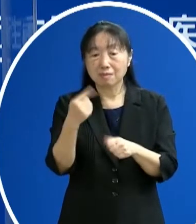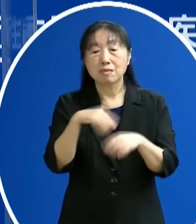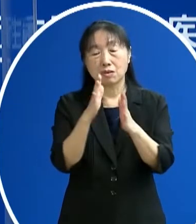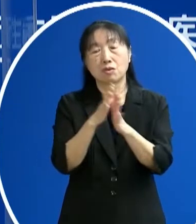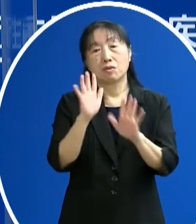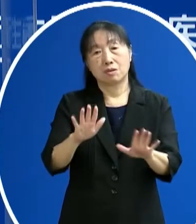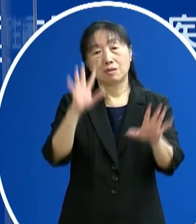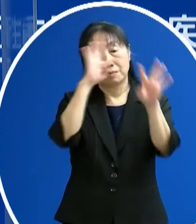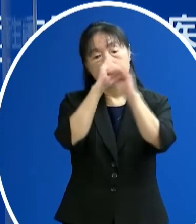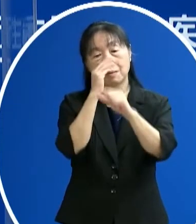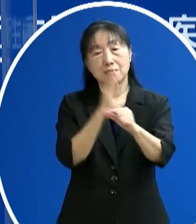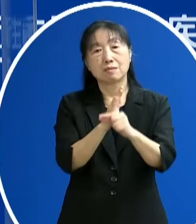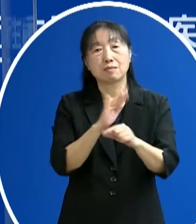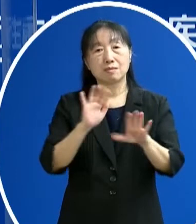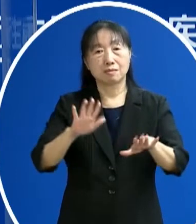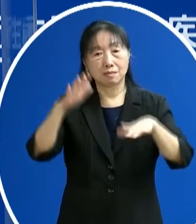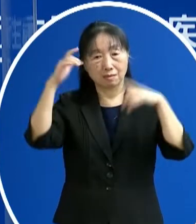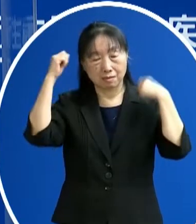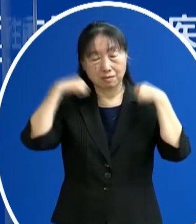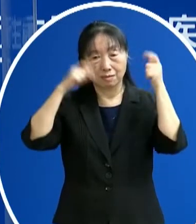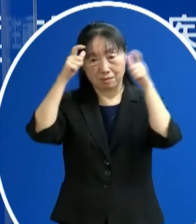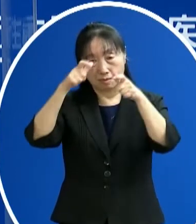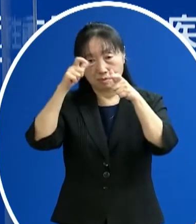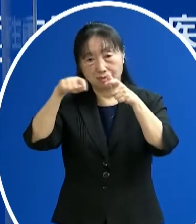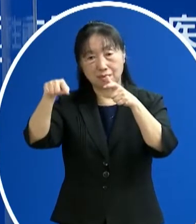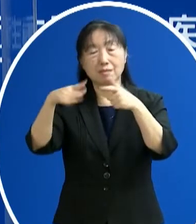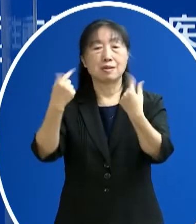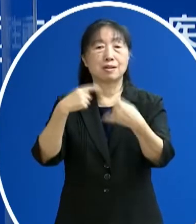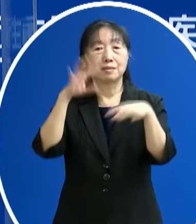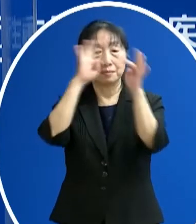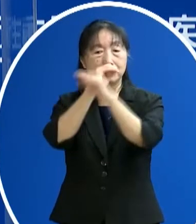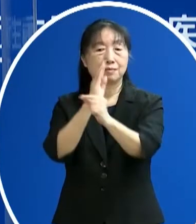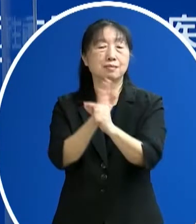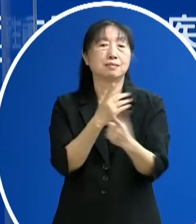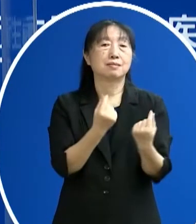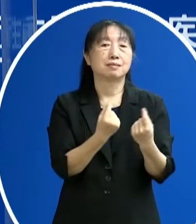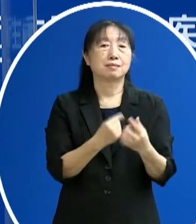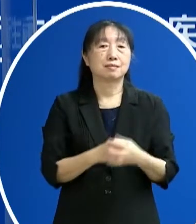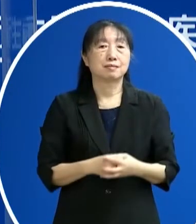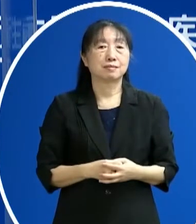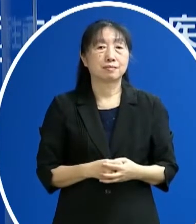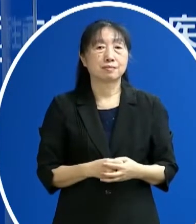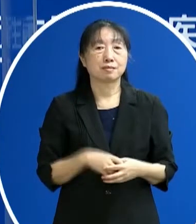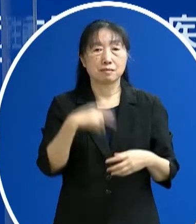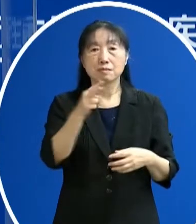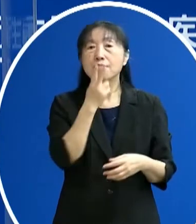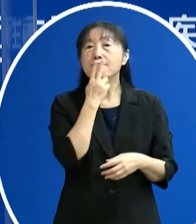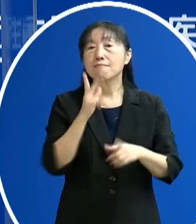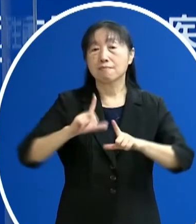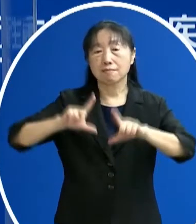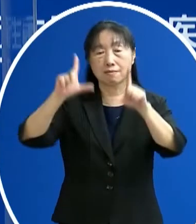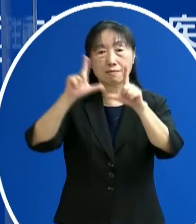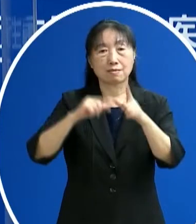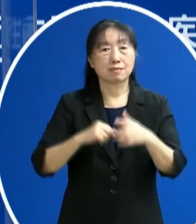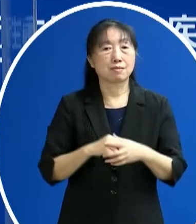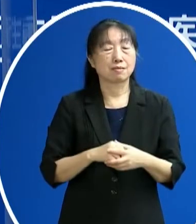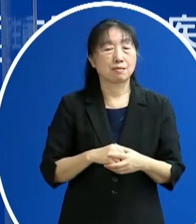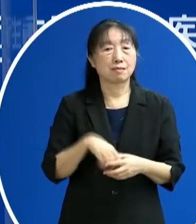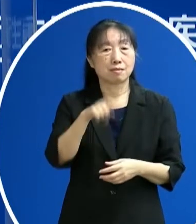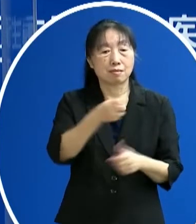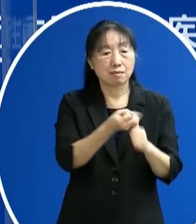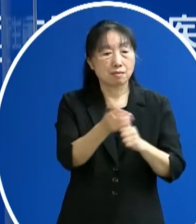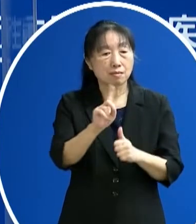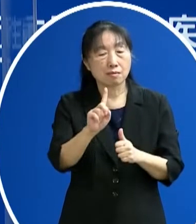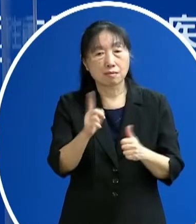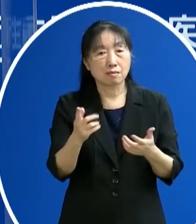高雄这边早上新发生的，这也是在新查的一条线，然后另外这个亚东它的 来源还没有